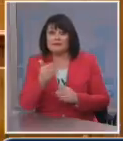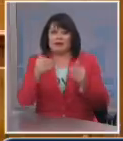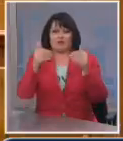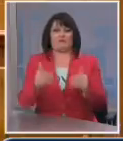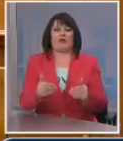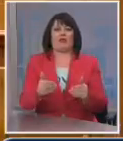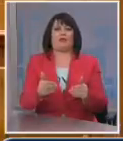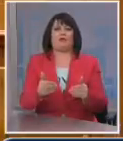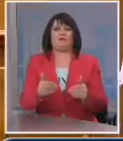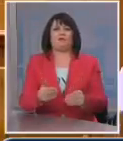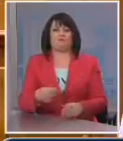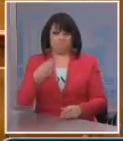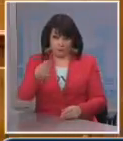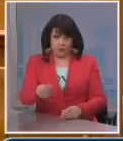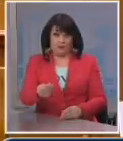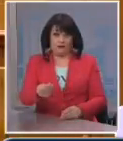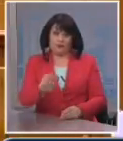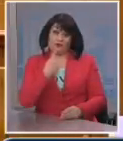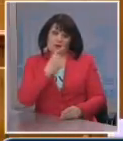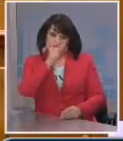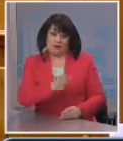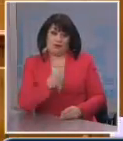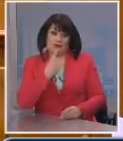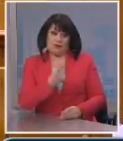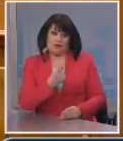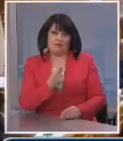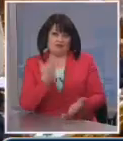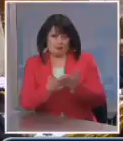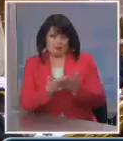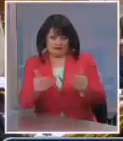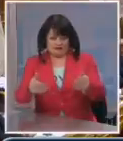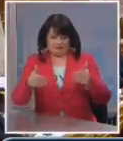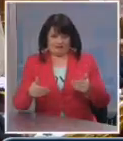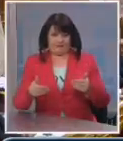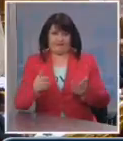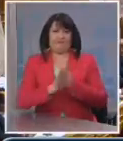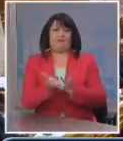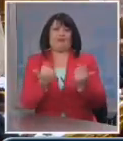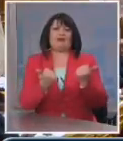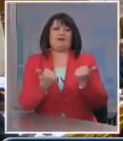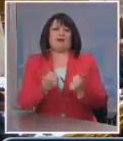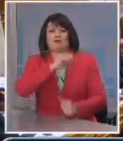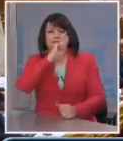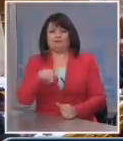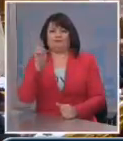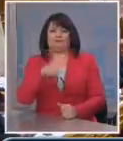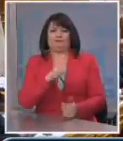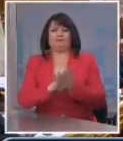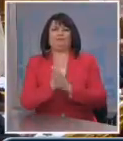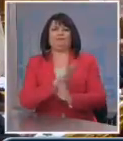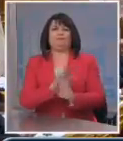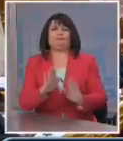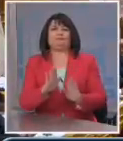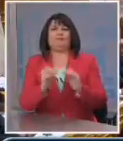γραμμές. Το καταθέτω στα πρακτικά. Να οι κόκκινες γραμμές. Διεγράφησαν με ένα χ για να έρθει το